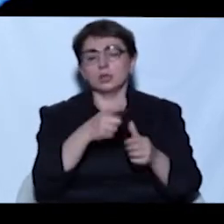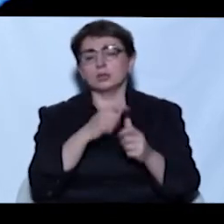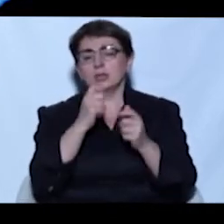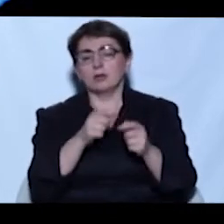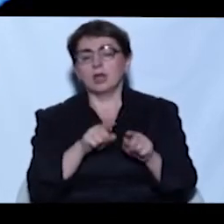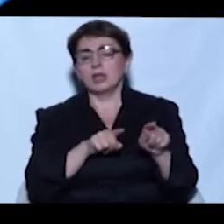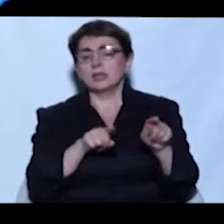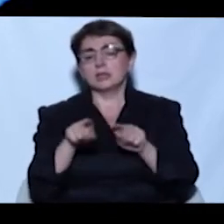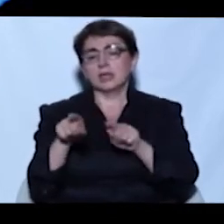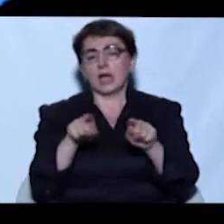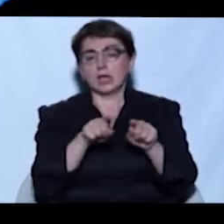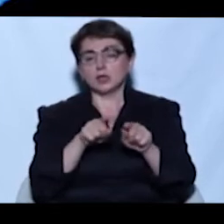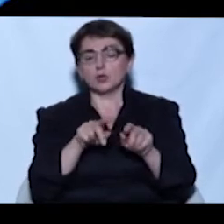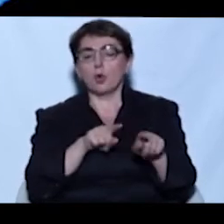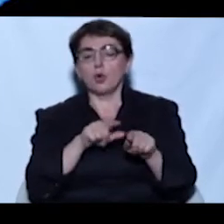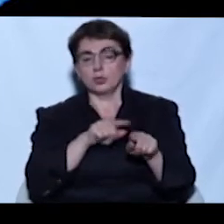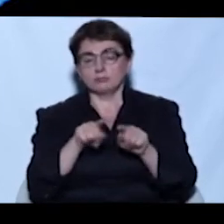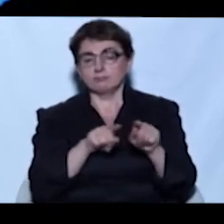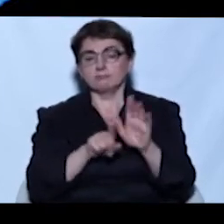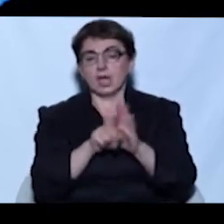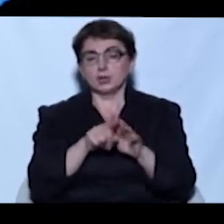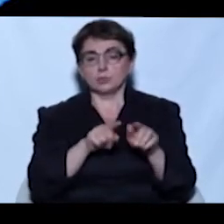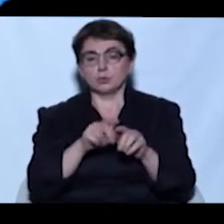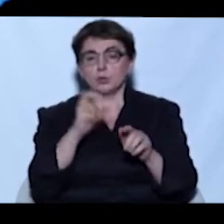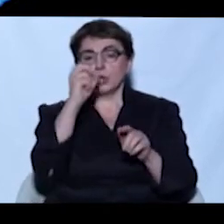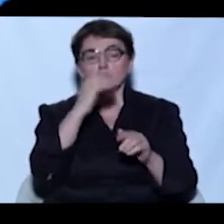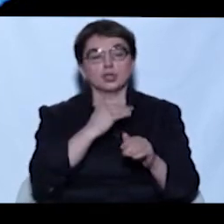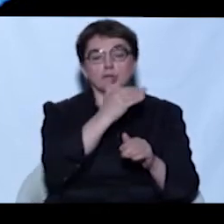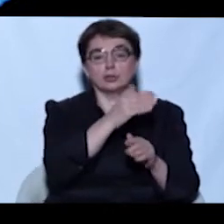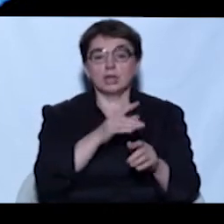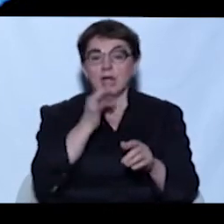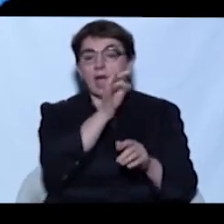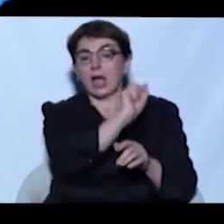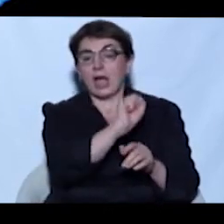მოძრაობა აზიის მიმართულებით, ანუ ჩრდილოეთისაკენ. Სადღაც